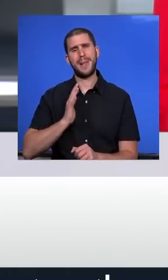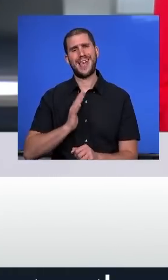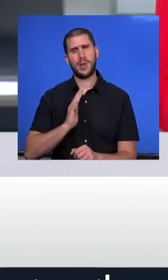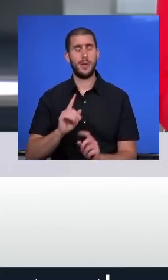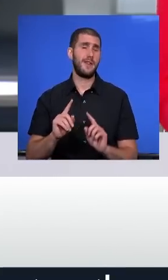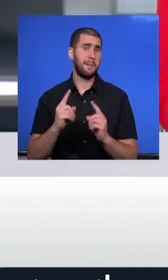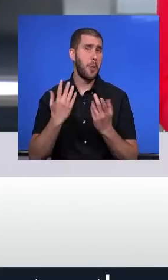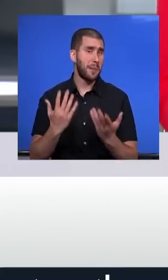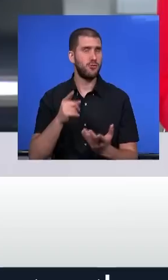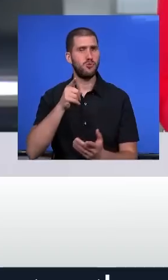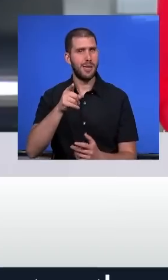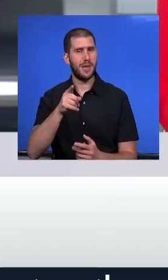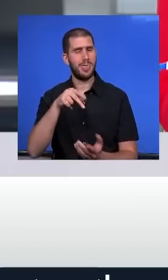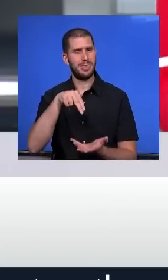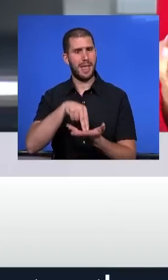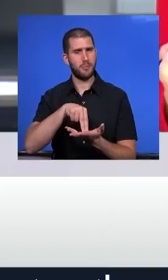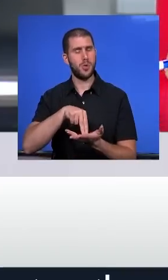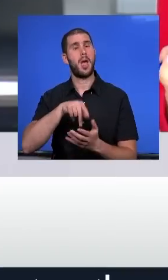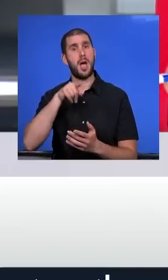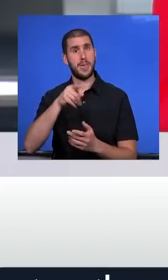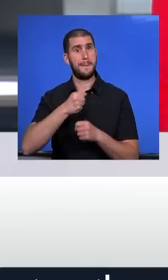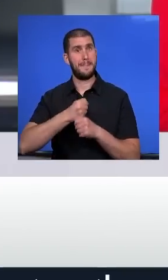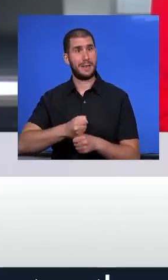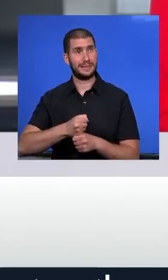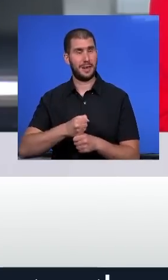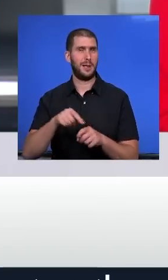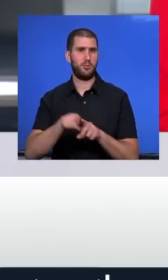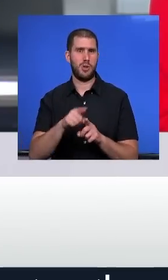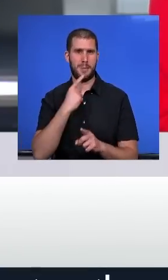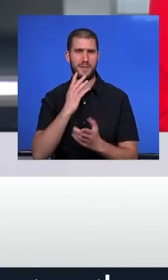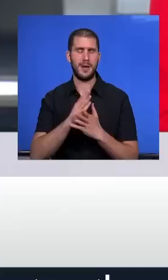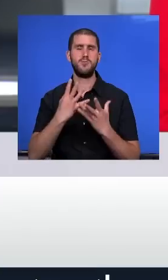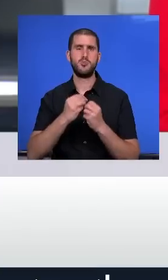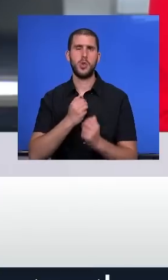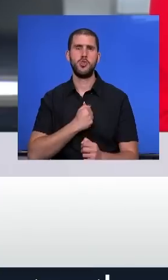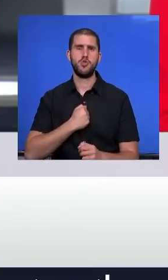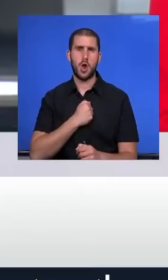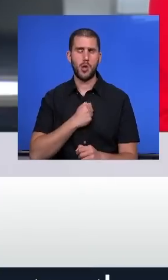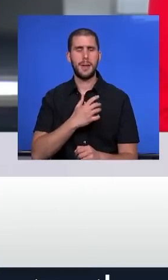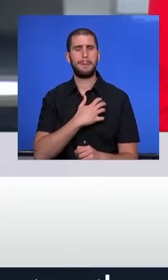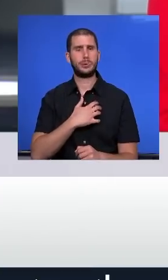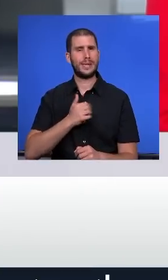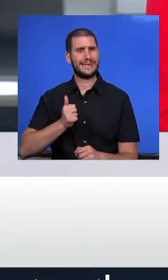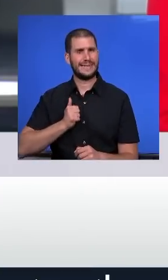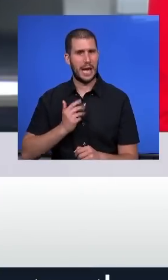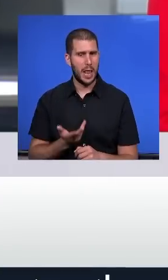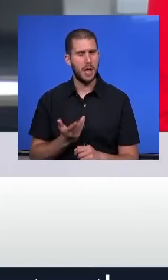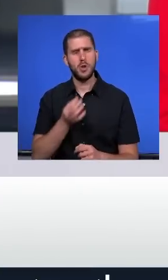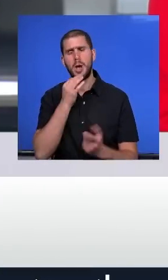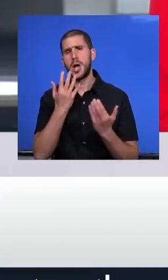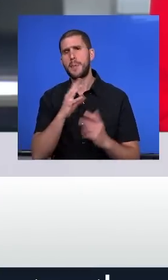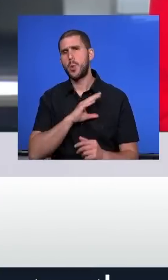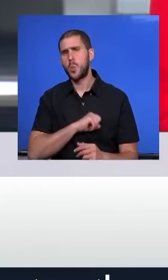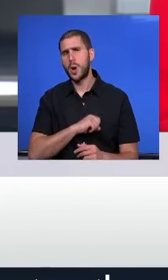זאת, כשאתה תעמוד שם, אתה מייצג כאמור, כפי שאמרת, את המשפחות השכולות, את פצועי צה"ל. כמה כואבת